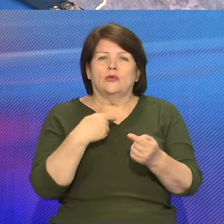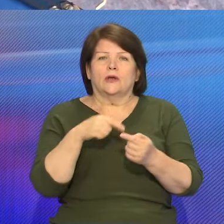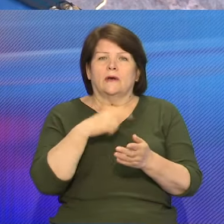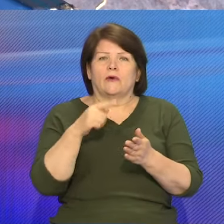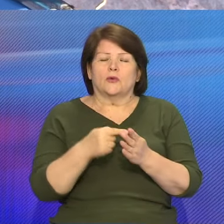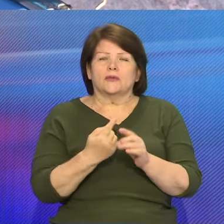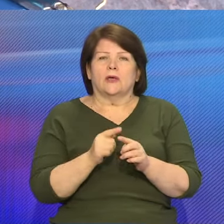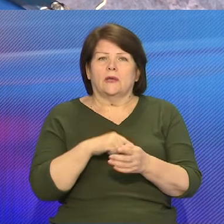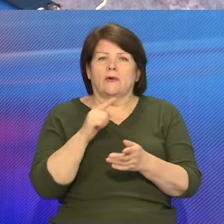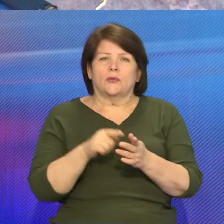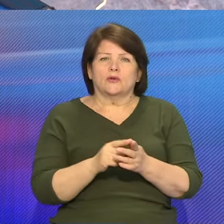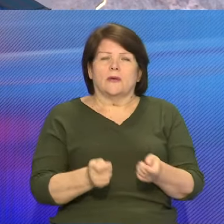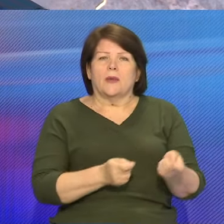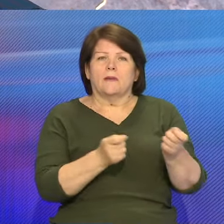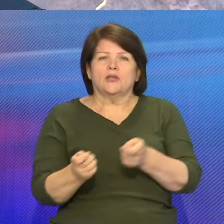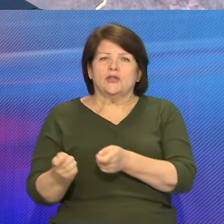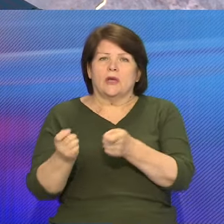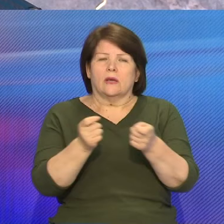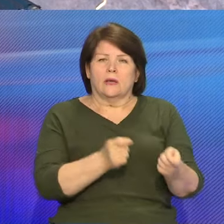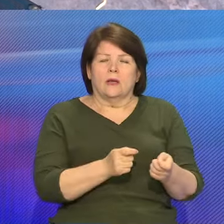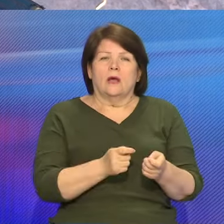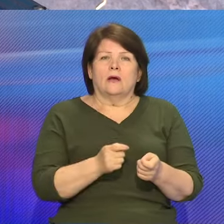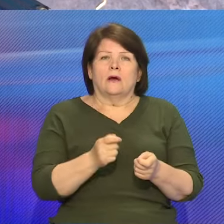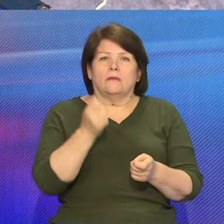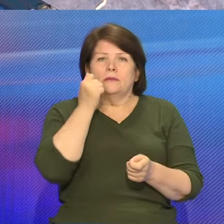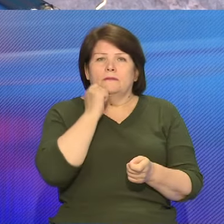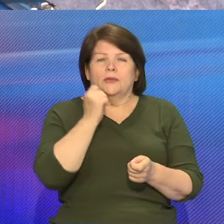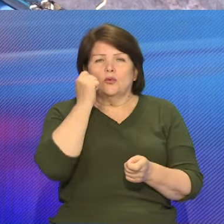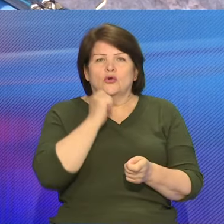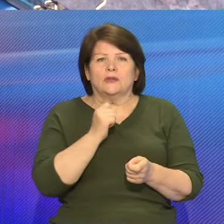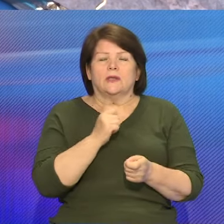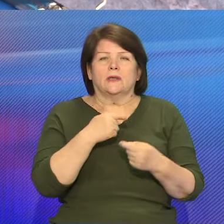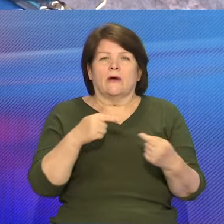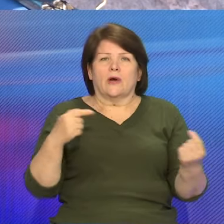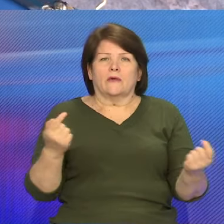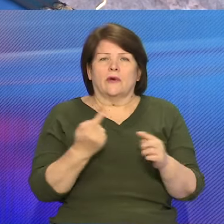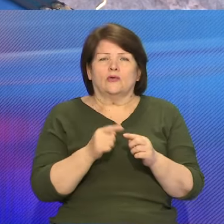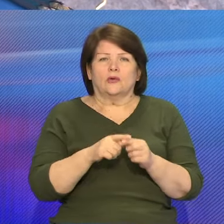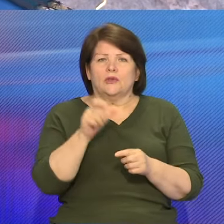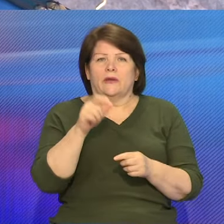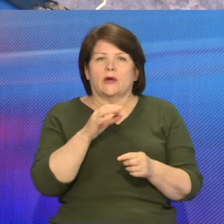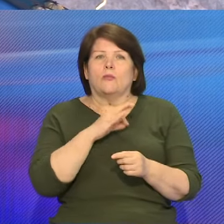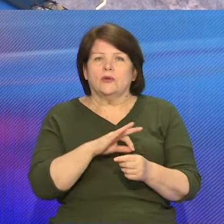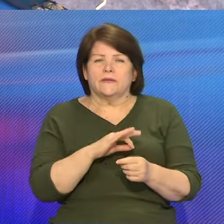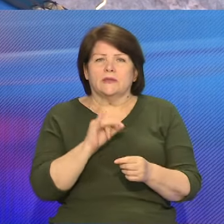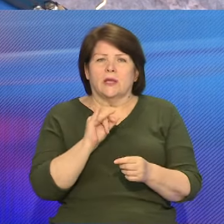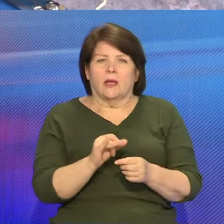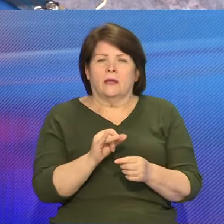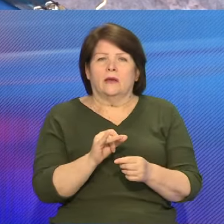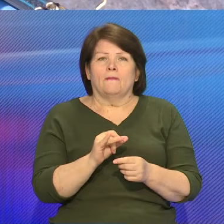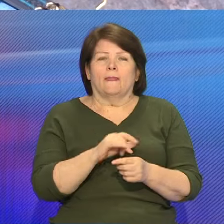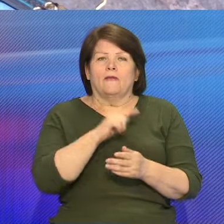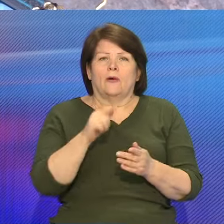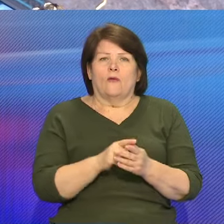это вопрос перемещения товаров БУ, которыми пользовалось физическое лицо, и вопросы